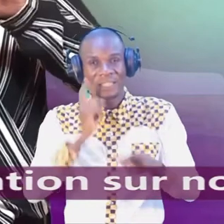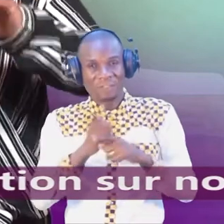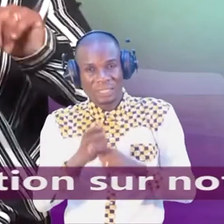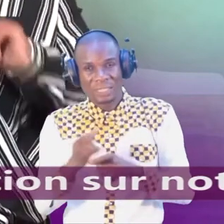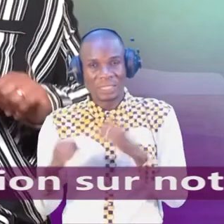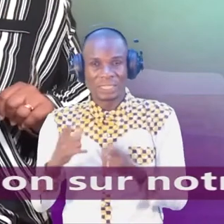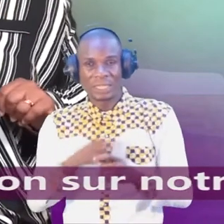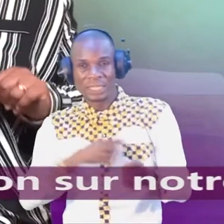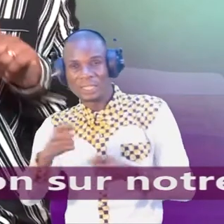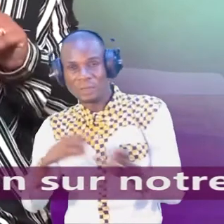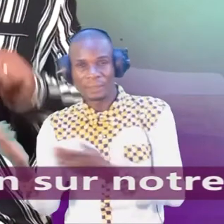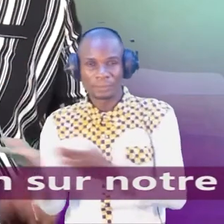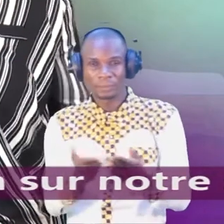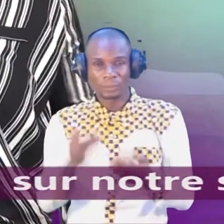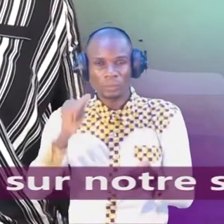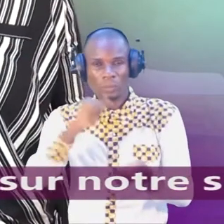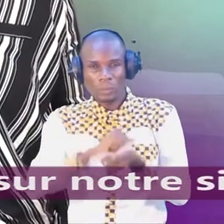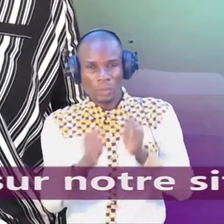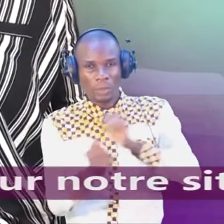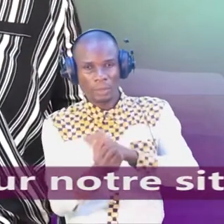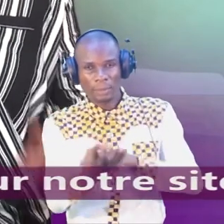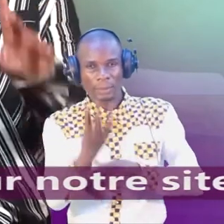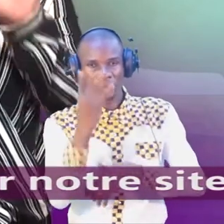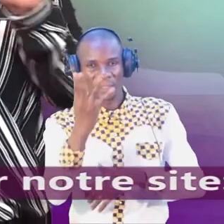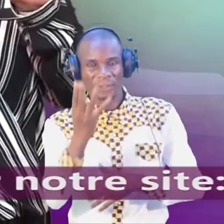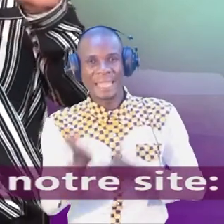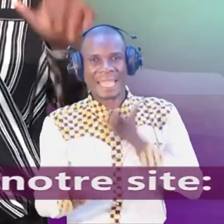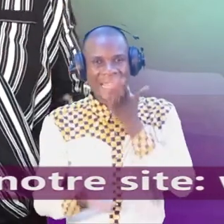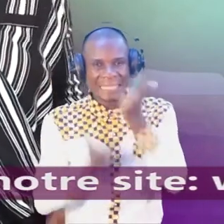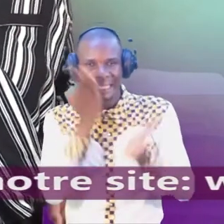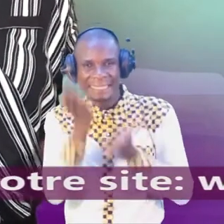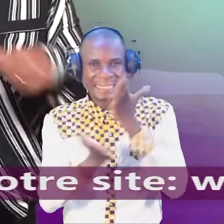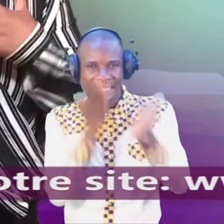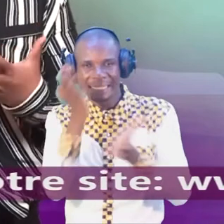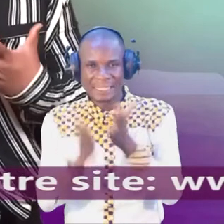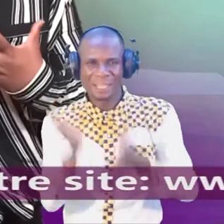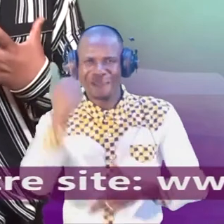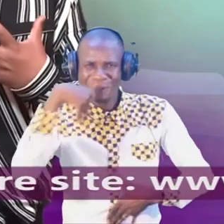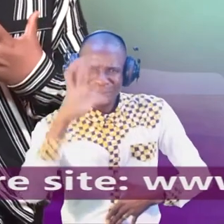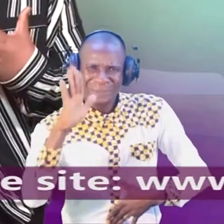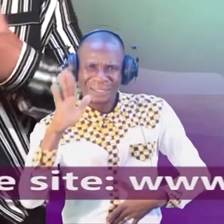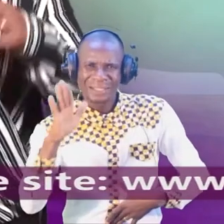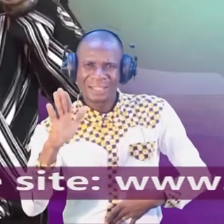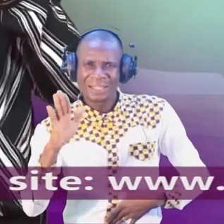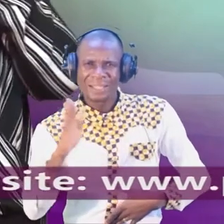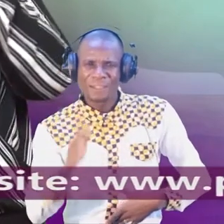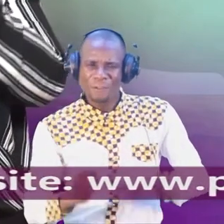Na utagundua kwamba baada ya siku chache hiyo tamaa itapunguka. Namba tano, chakula.